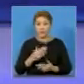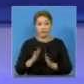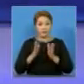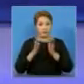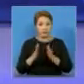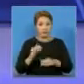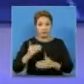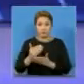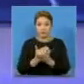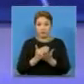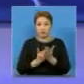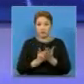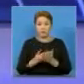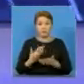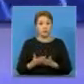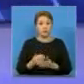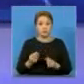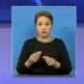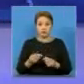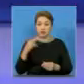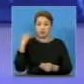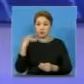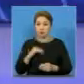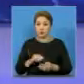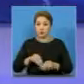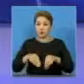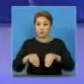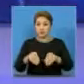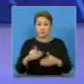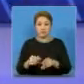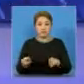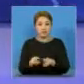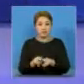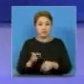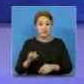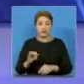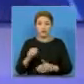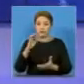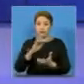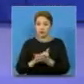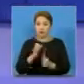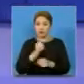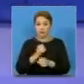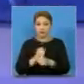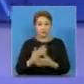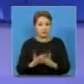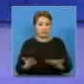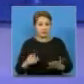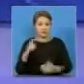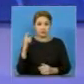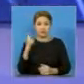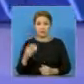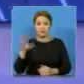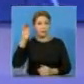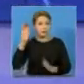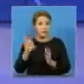направления государственных программ, предоставление субсидий и качество урожая. Также Амангали Бердалин ознакомился с работой нескольких хозяйств,